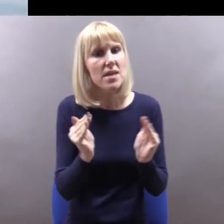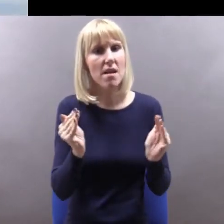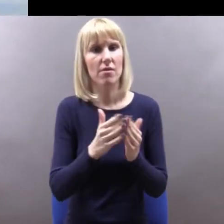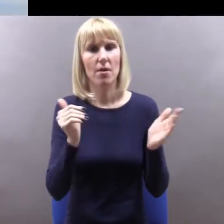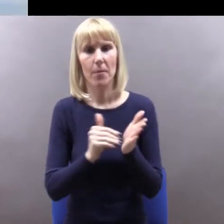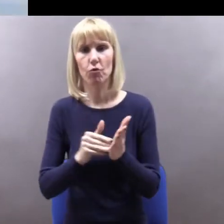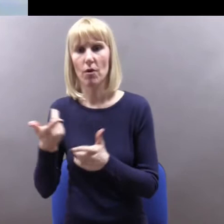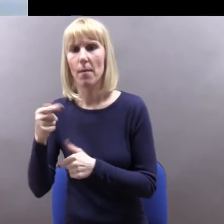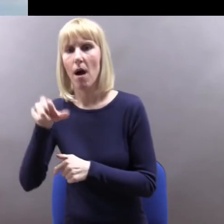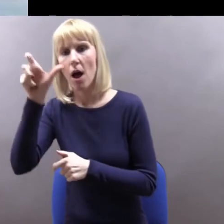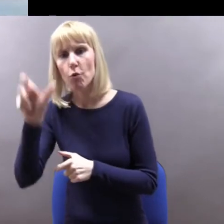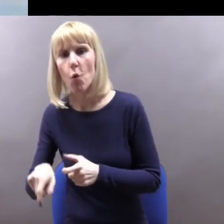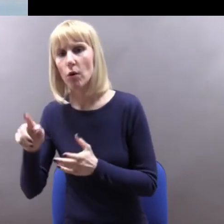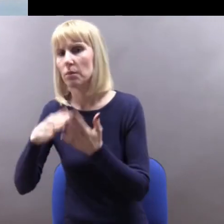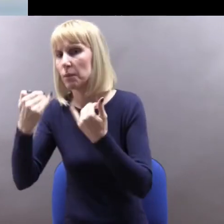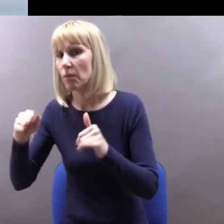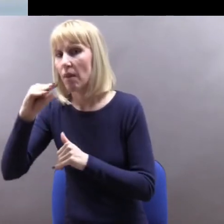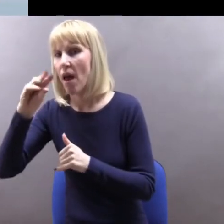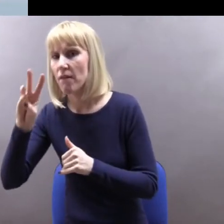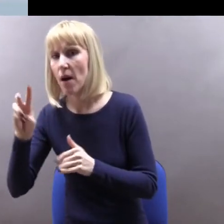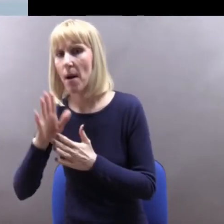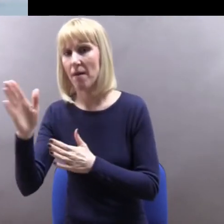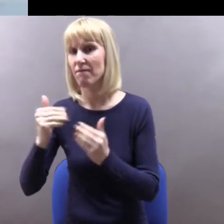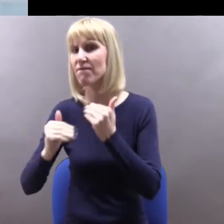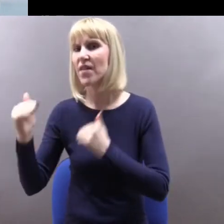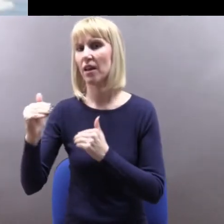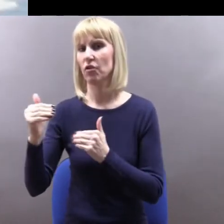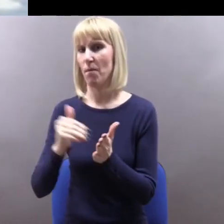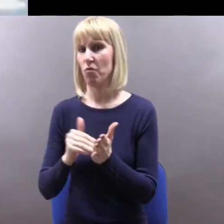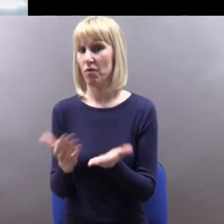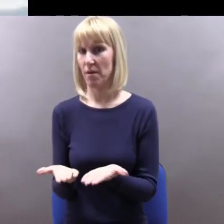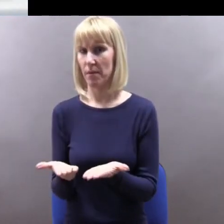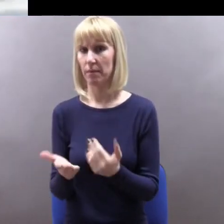więc tutaj mnie te informacje z internetu raczej wystarczają.